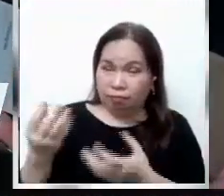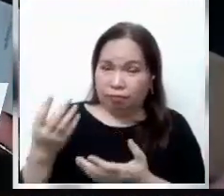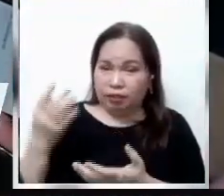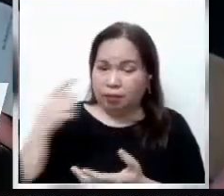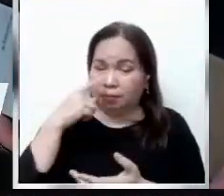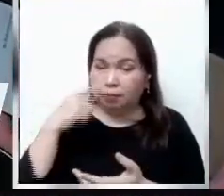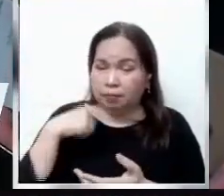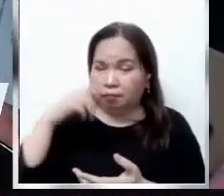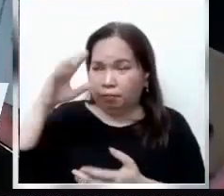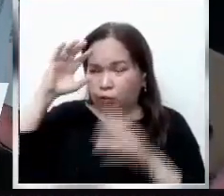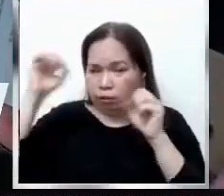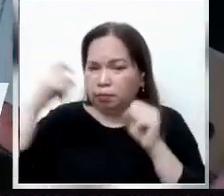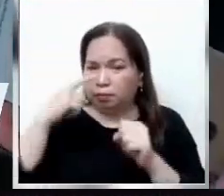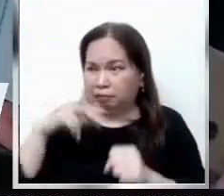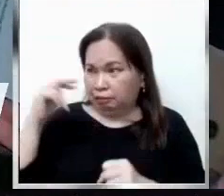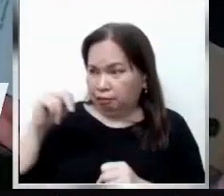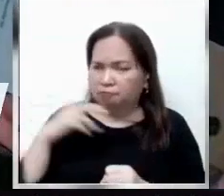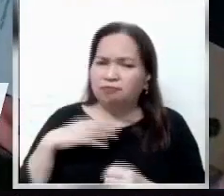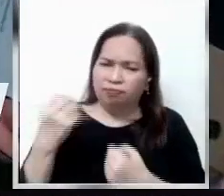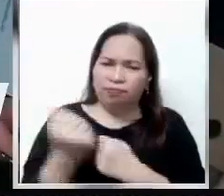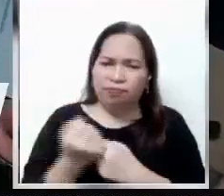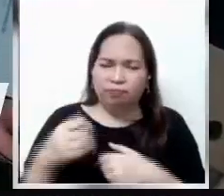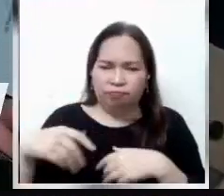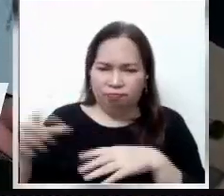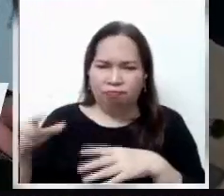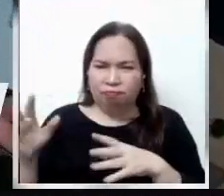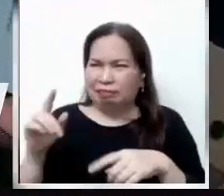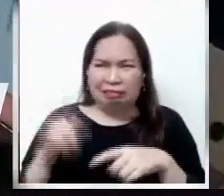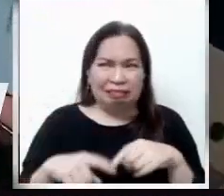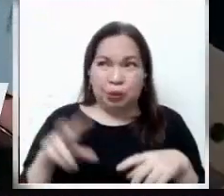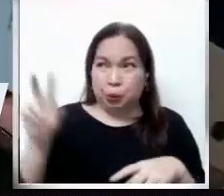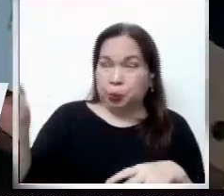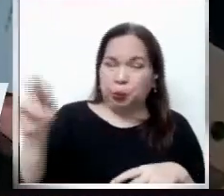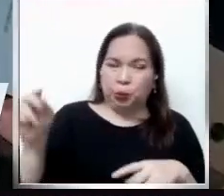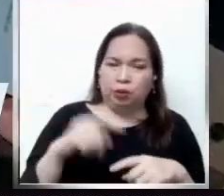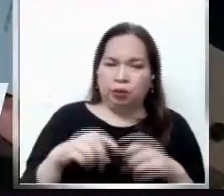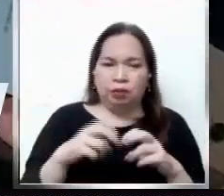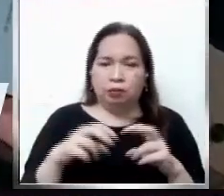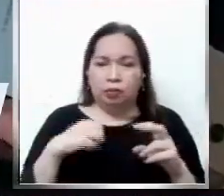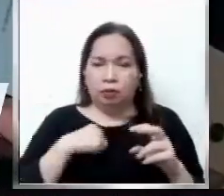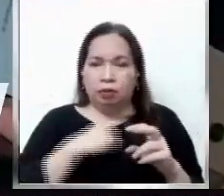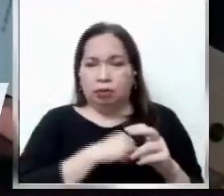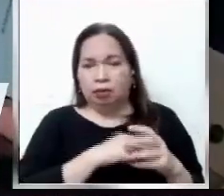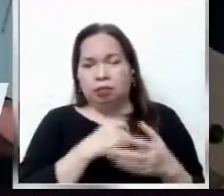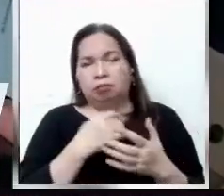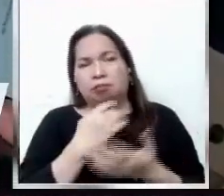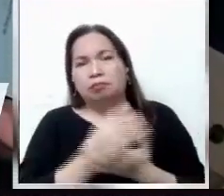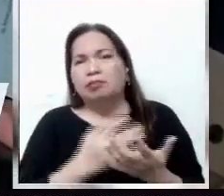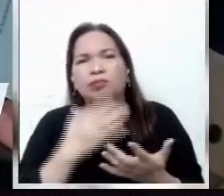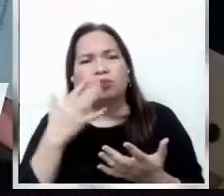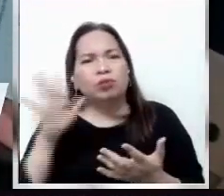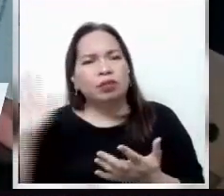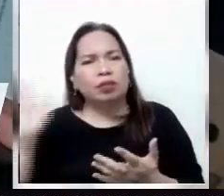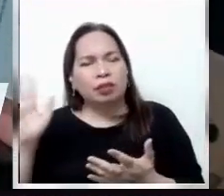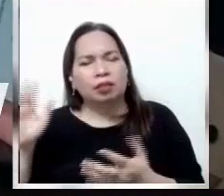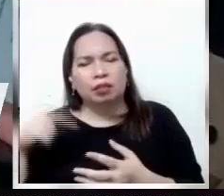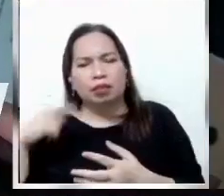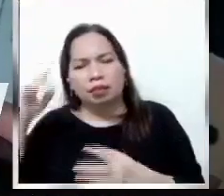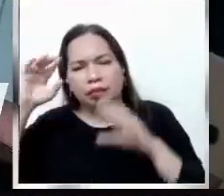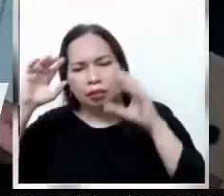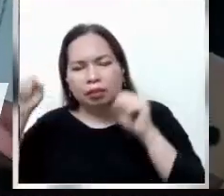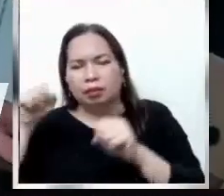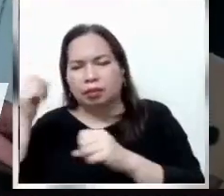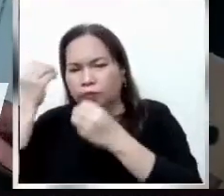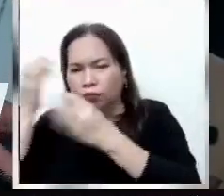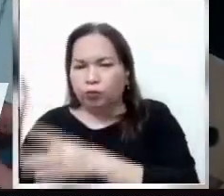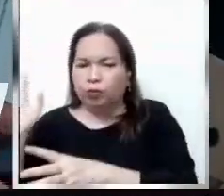yan, you know, there are many things na even me as a senator, hindi ko alam yung alam. Kasi presidente lang nakaka-receive ng intelligence.